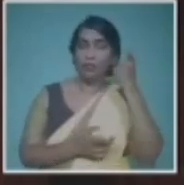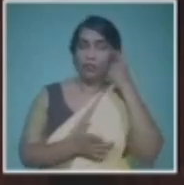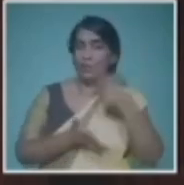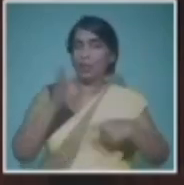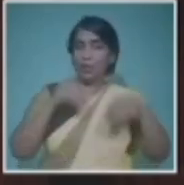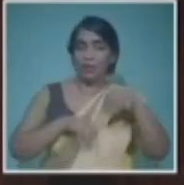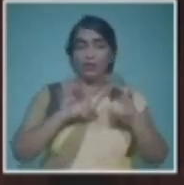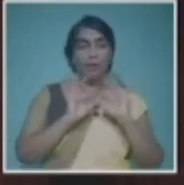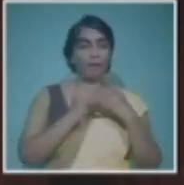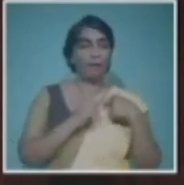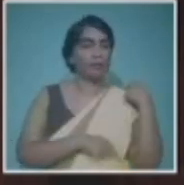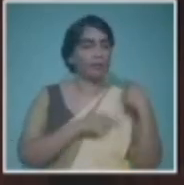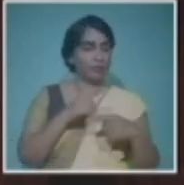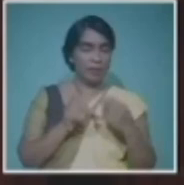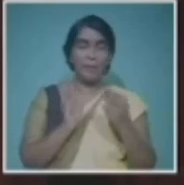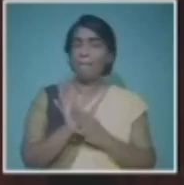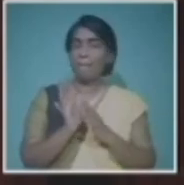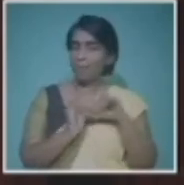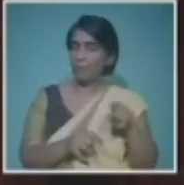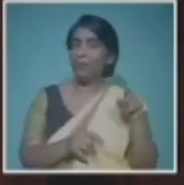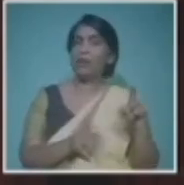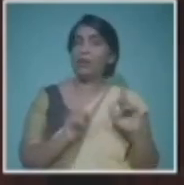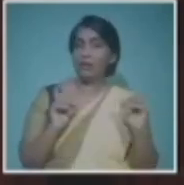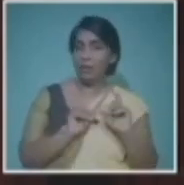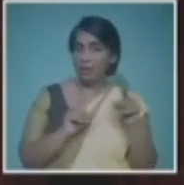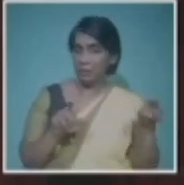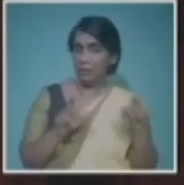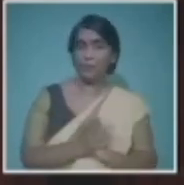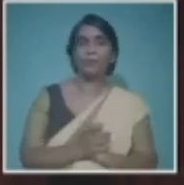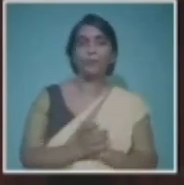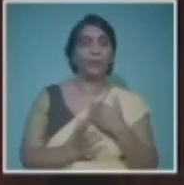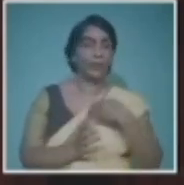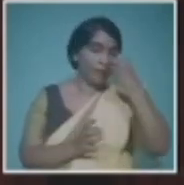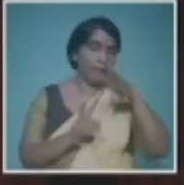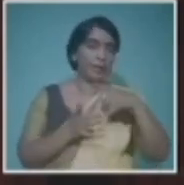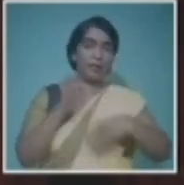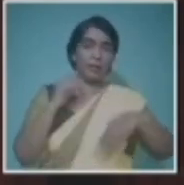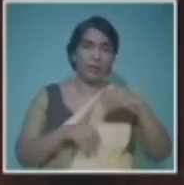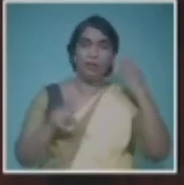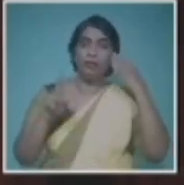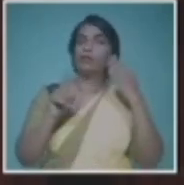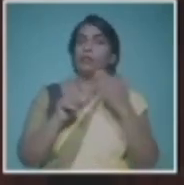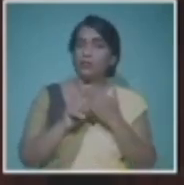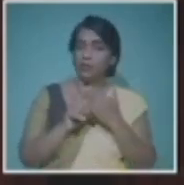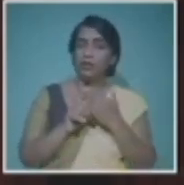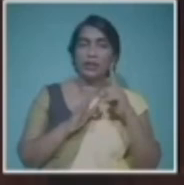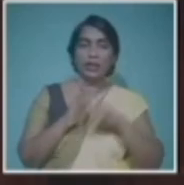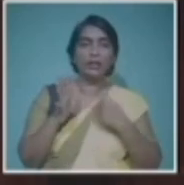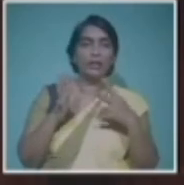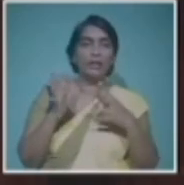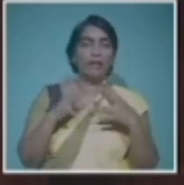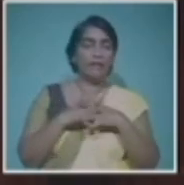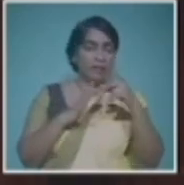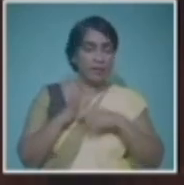දේශපාලන පරම්පරාවක සමාජිකයෙක් ඥාතිවරයෙක් විදියට මාතර දේශපාලනය තුළ කතා කරනකොට ජස්ටින් විජේවර්ධන